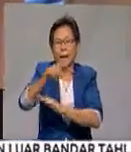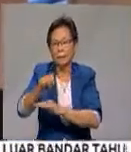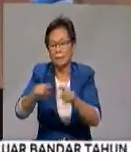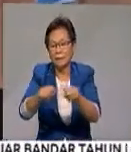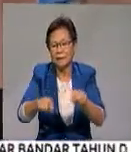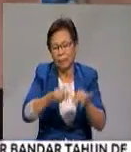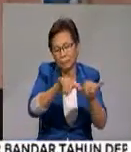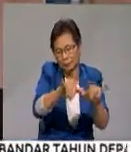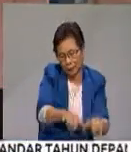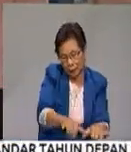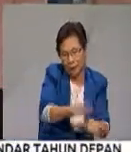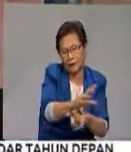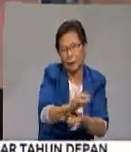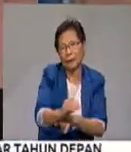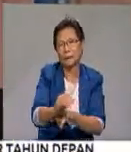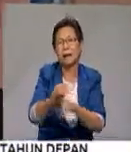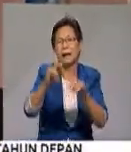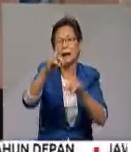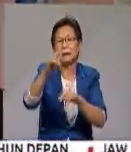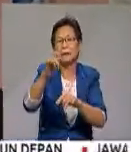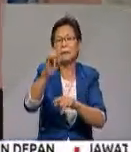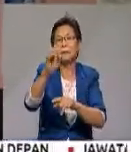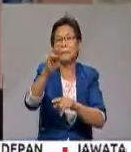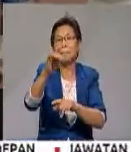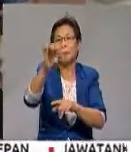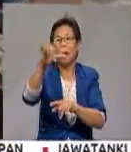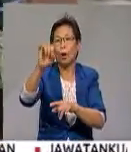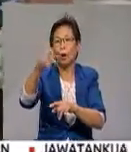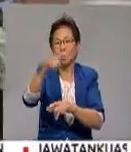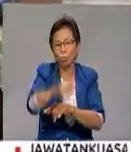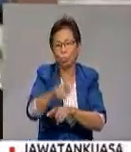tempat berlindung. Manakala di Temerloh, jumlah penduduk